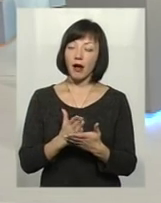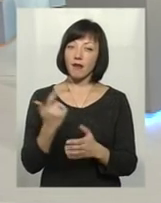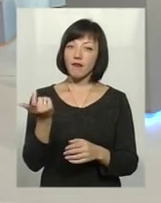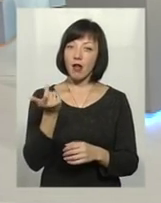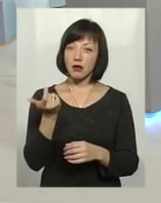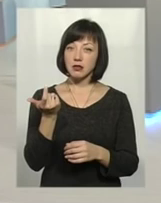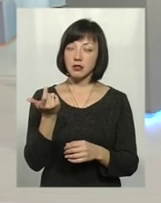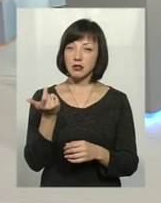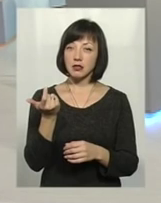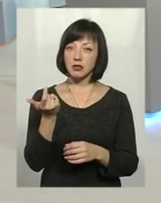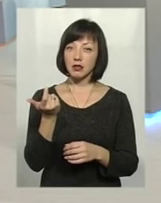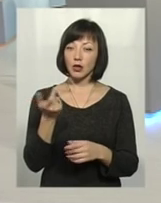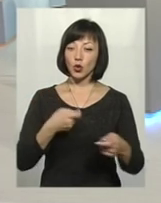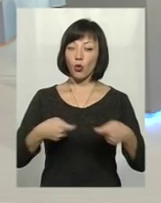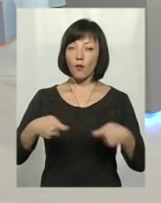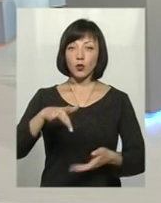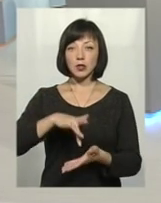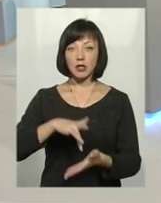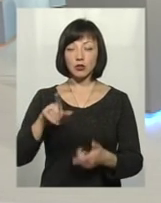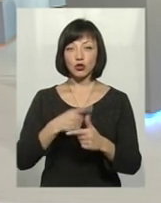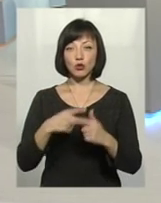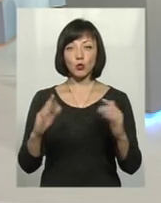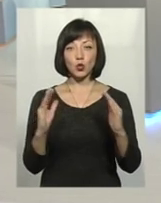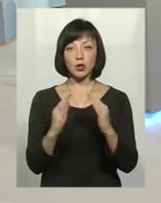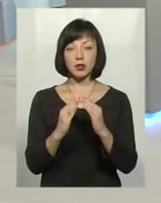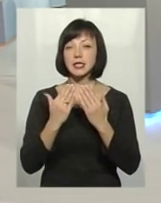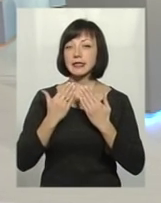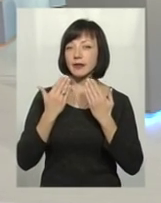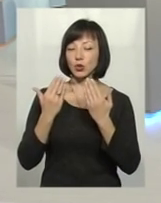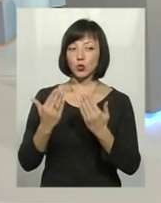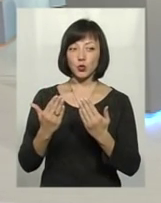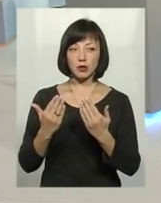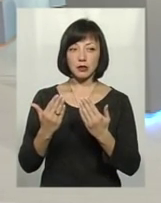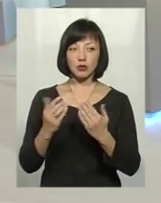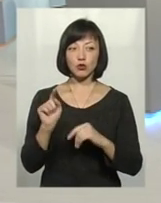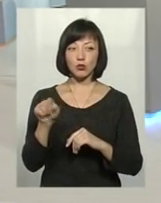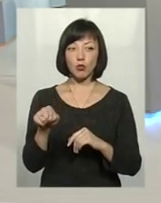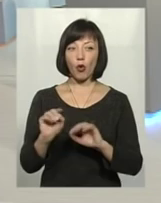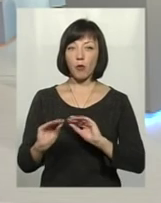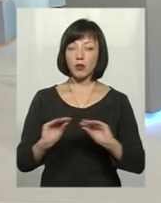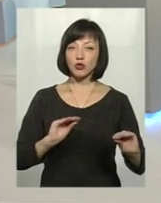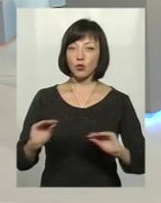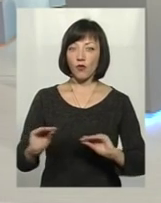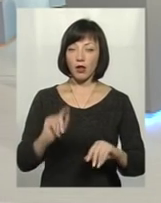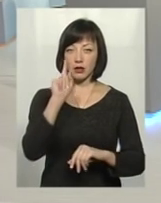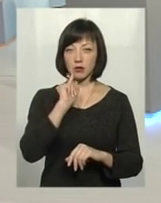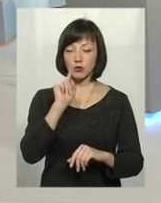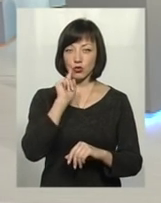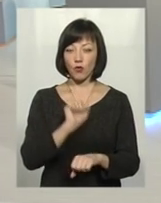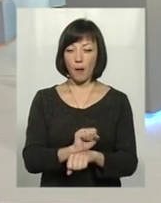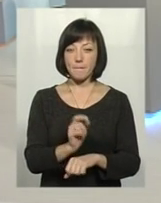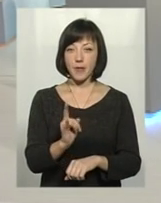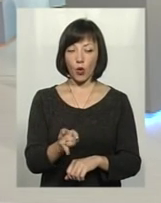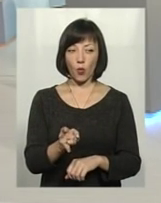власник торгового центру чи то певного будинку звернутися для того, аби йому облаштували ту тимчасову